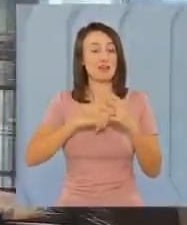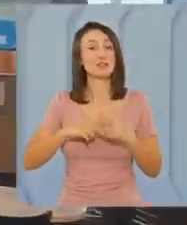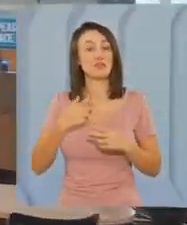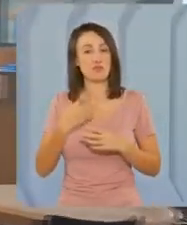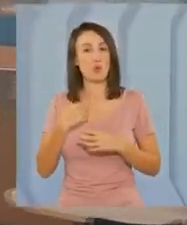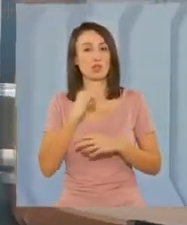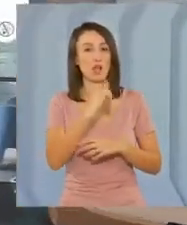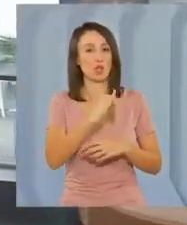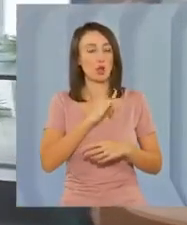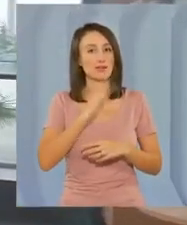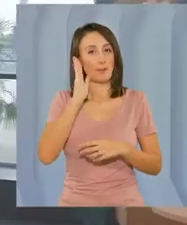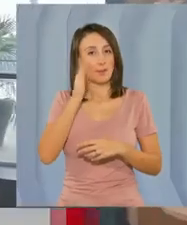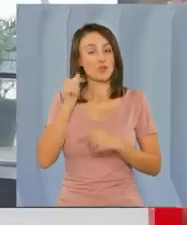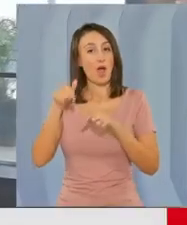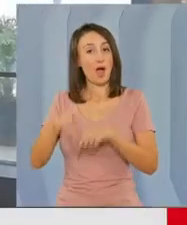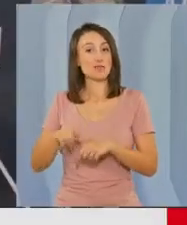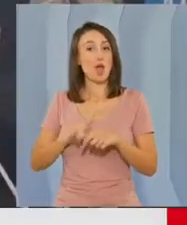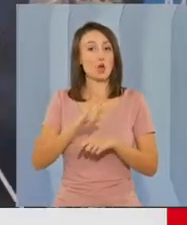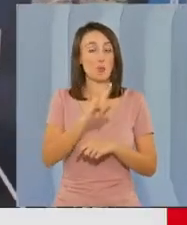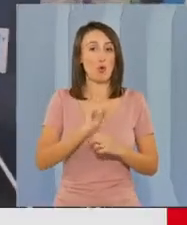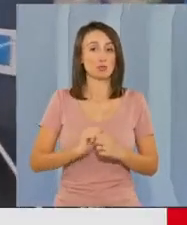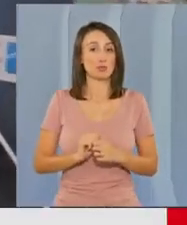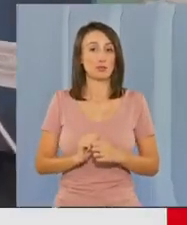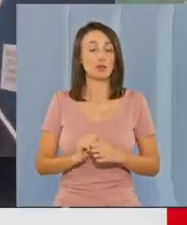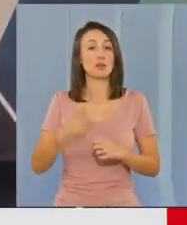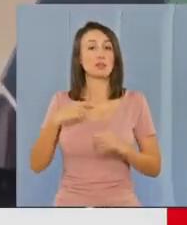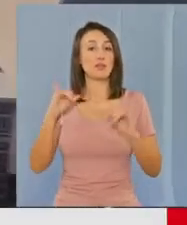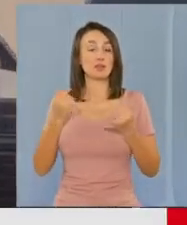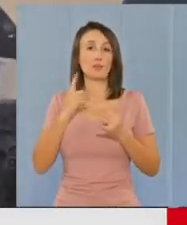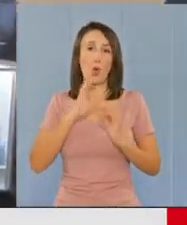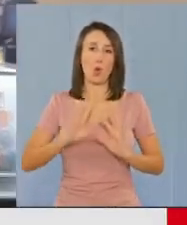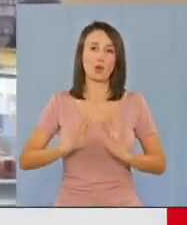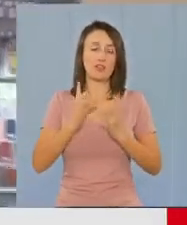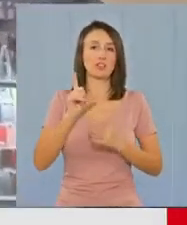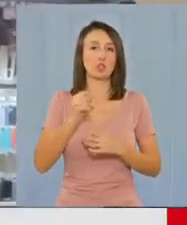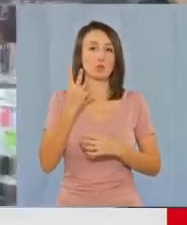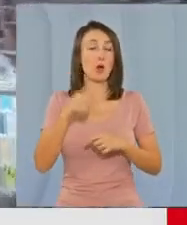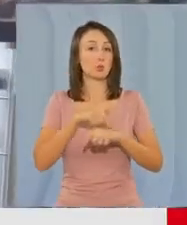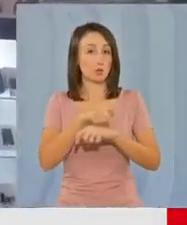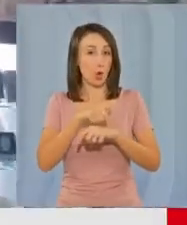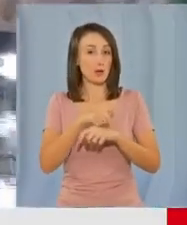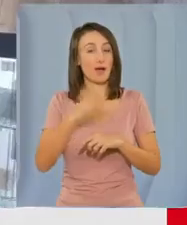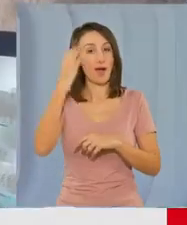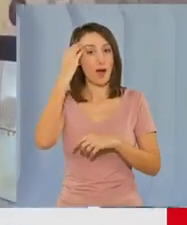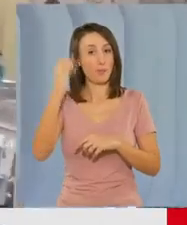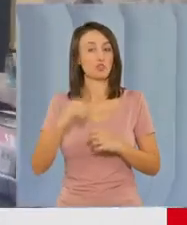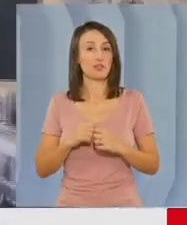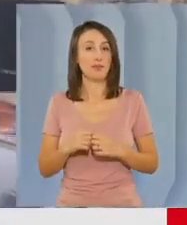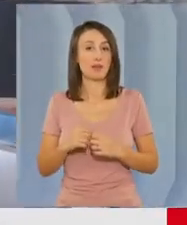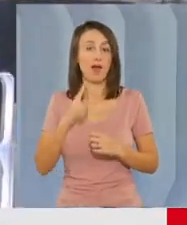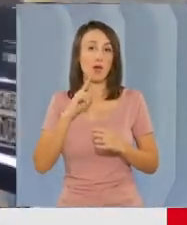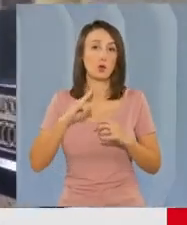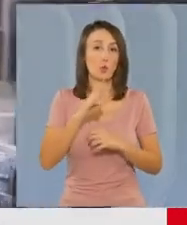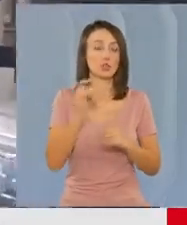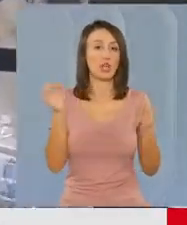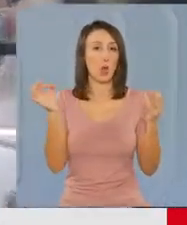să călătorească în Regatul Belgiei că astăzi pe aeroportul charl luoa va avea loc o grevă de 24 de ore concret capacitatea operațională a aeroportului